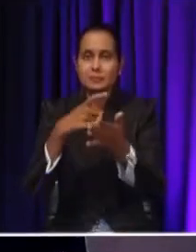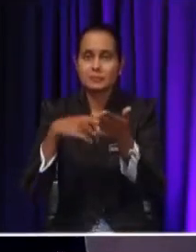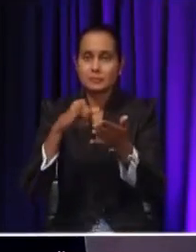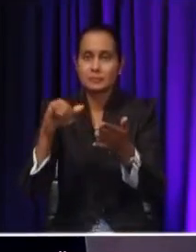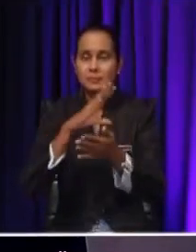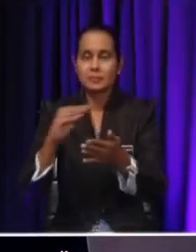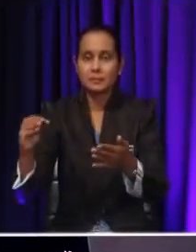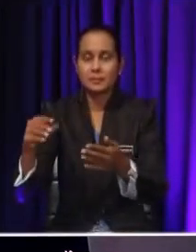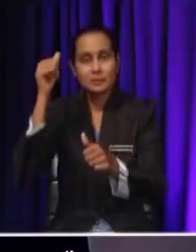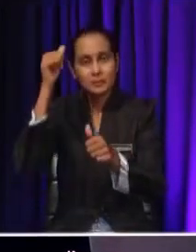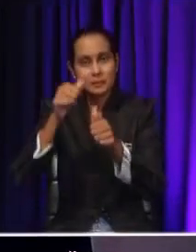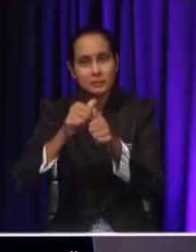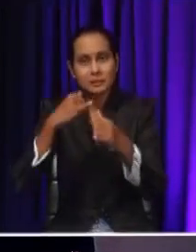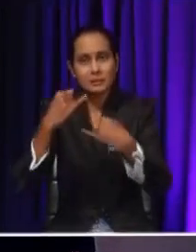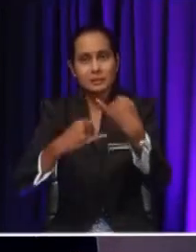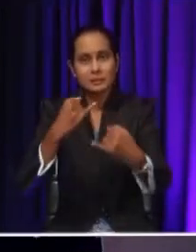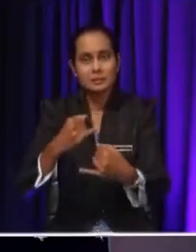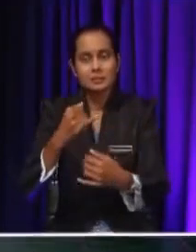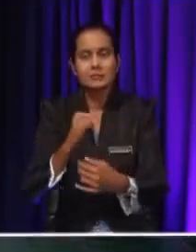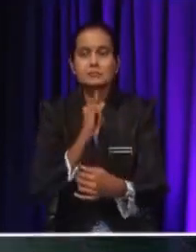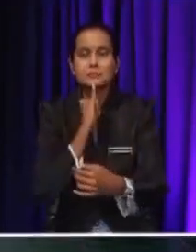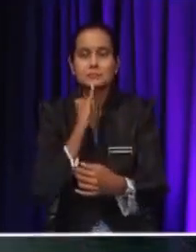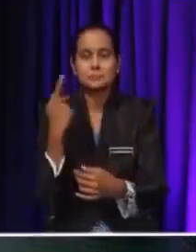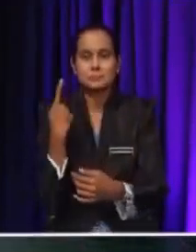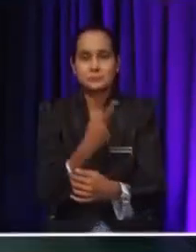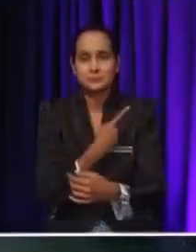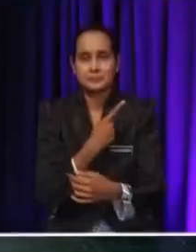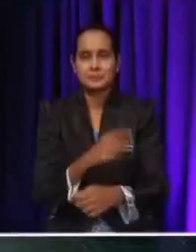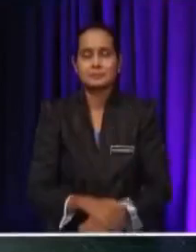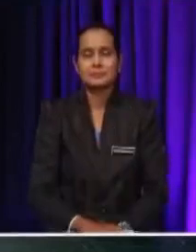Sei ibu kita jadi saya serahkan kepada Akma terima